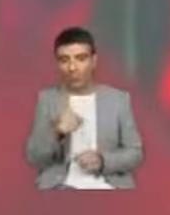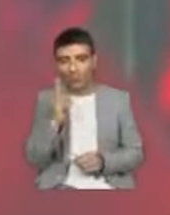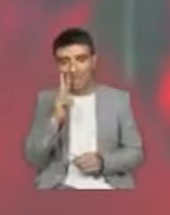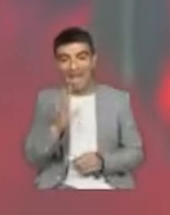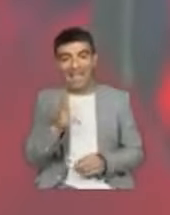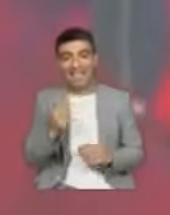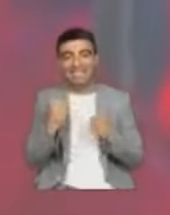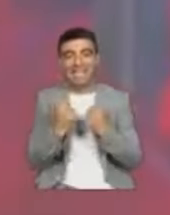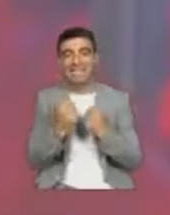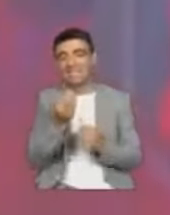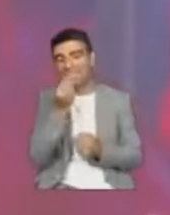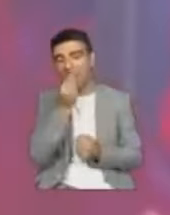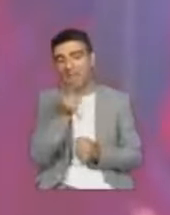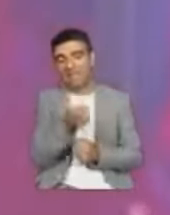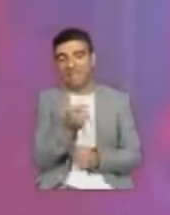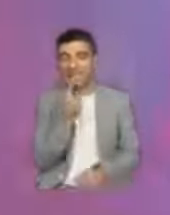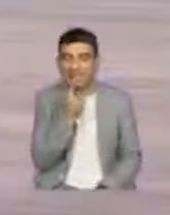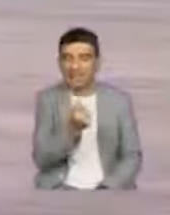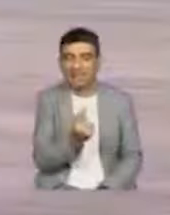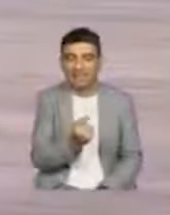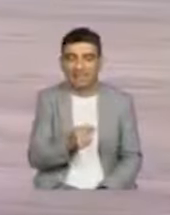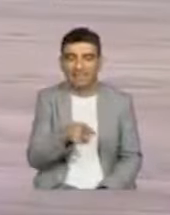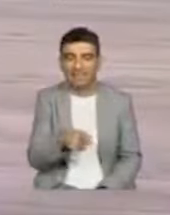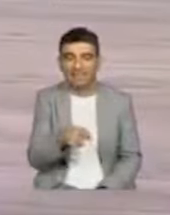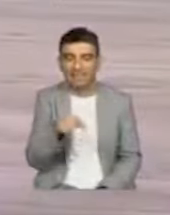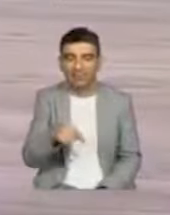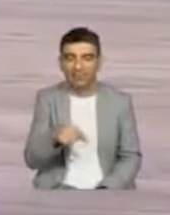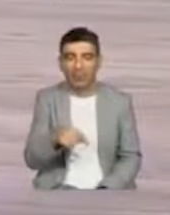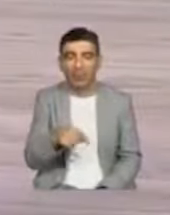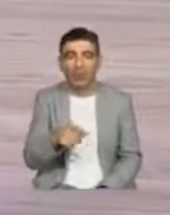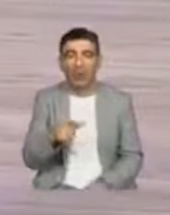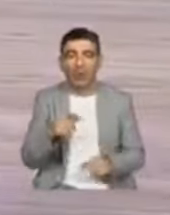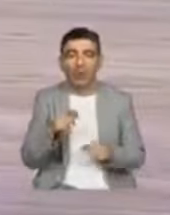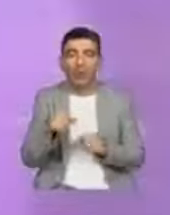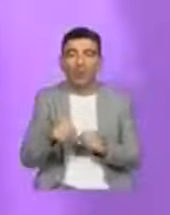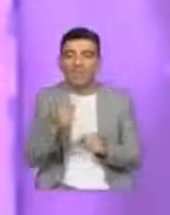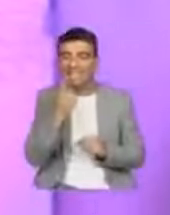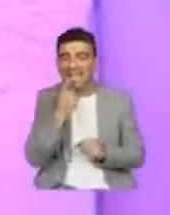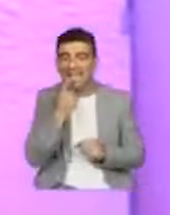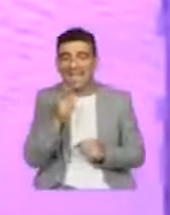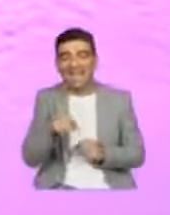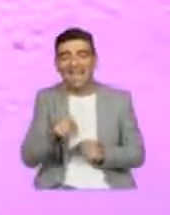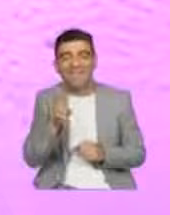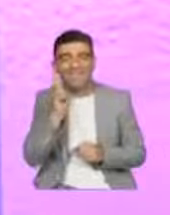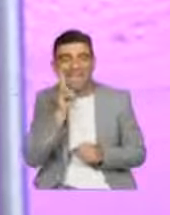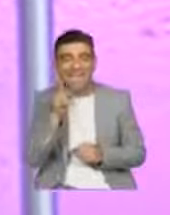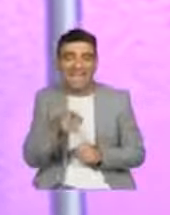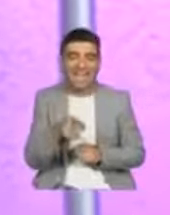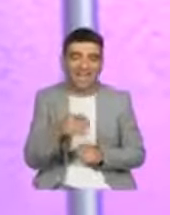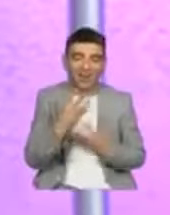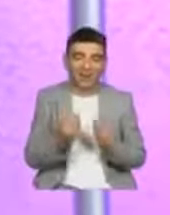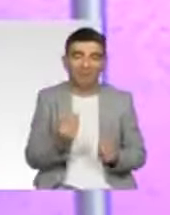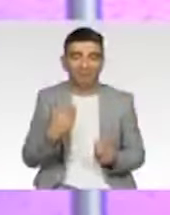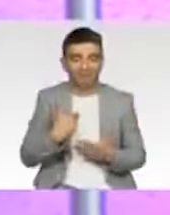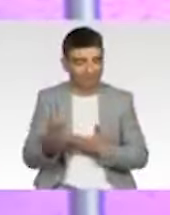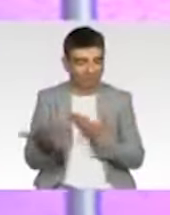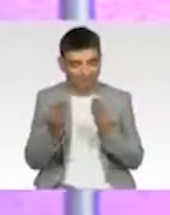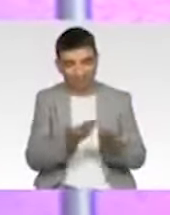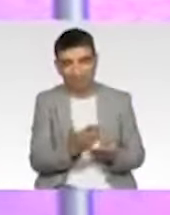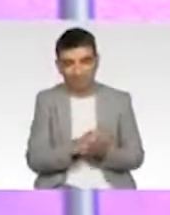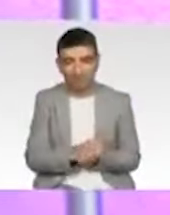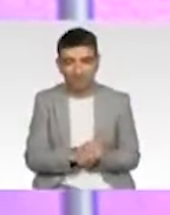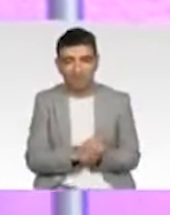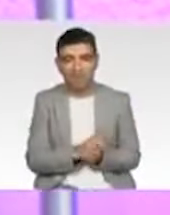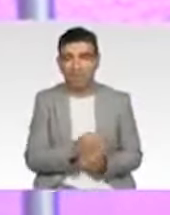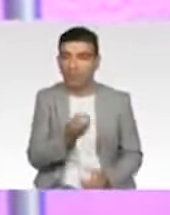en sağlıklı yiyecekler dedi. Sezon finali öncesi de böyle hocama sağlıklı yiyeceklerle hem İftiharla sunulur. Hadi de sürpriz